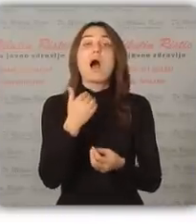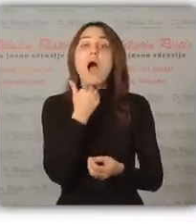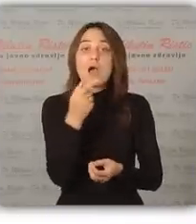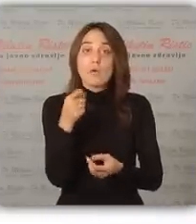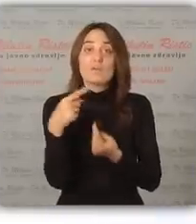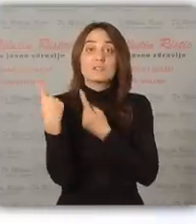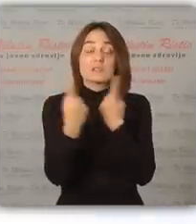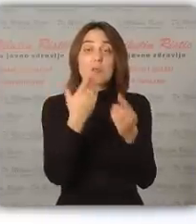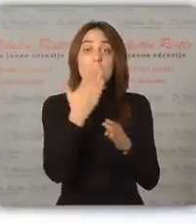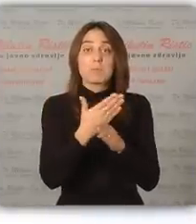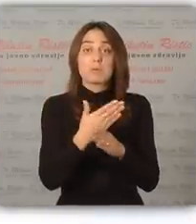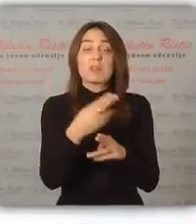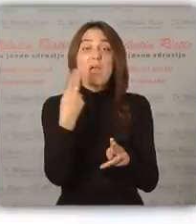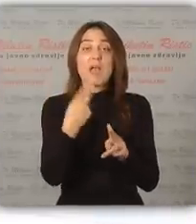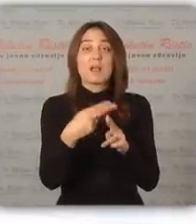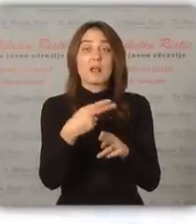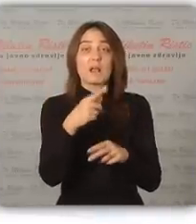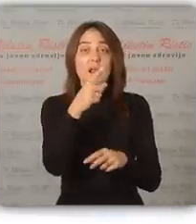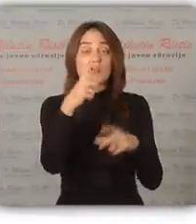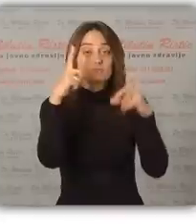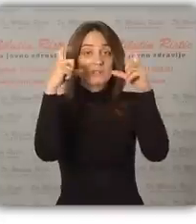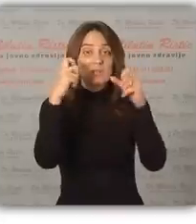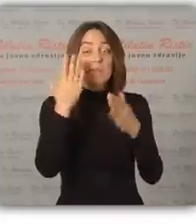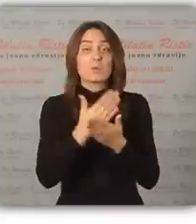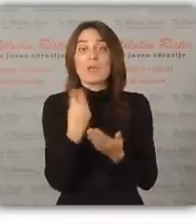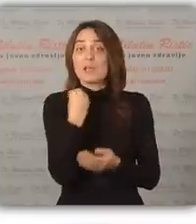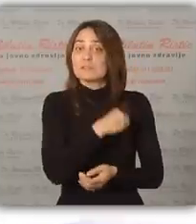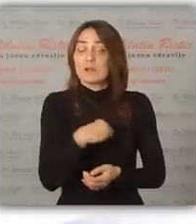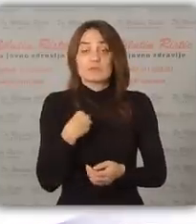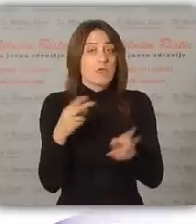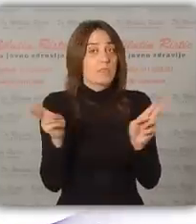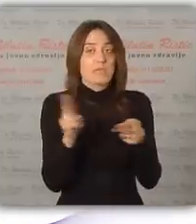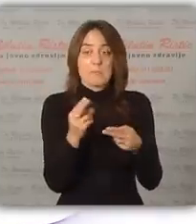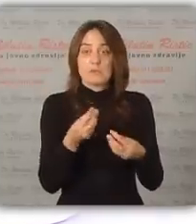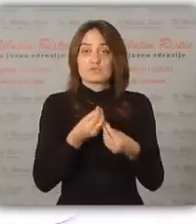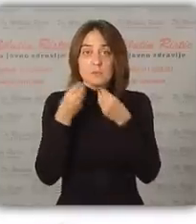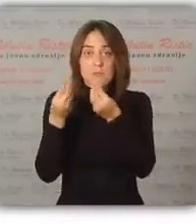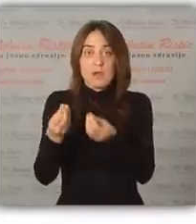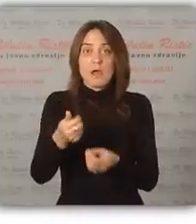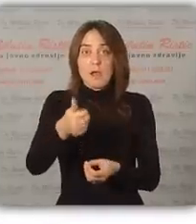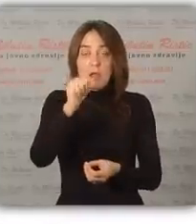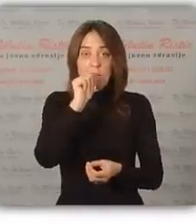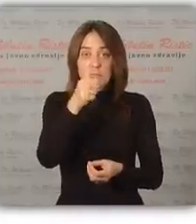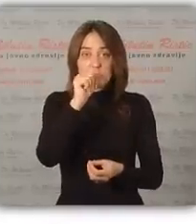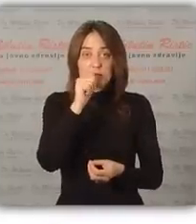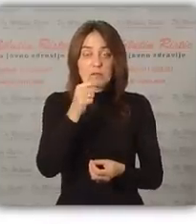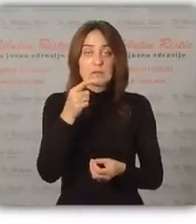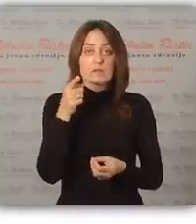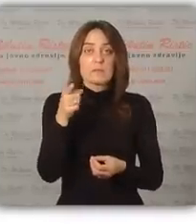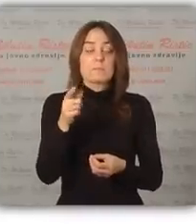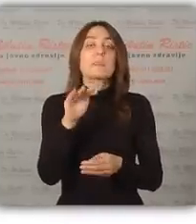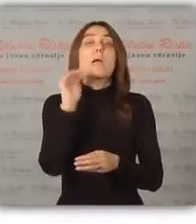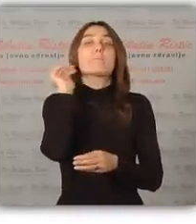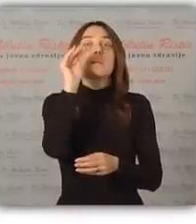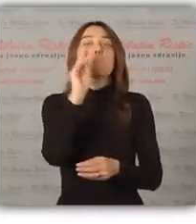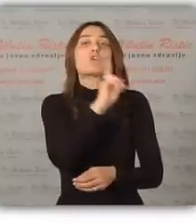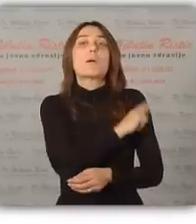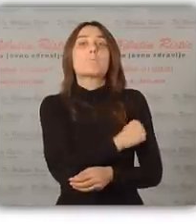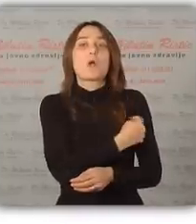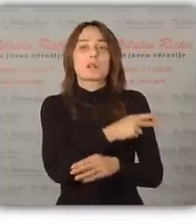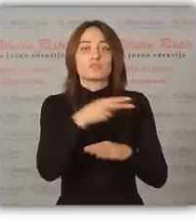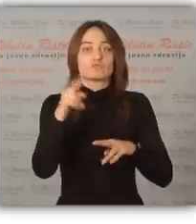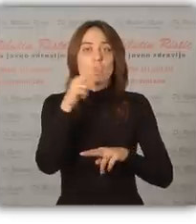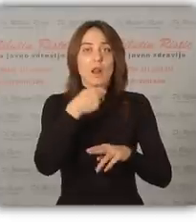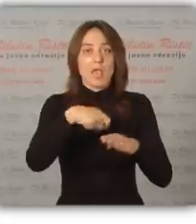ovakvim situacijama bude klinička slika jako drastična pa ne možemo rehidrirati dete oralno, preporučuje